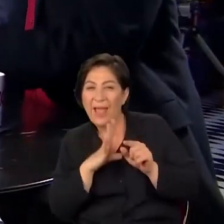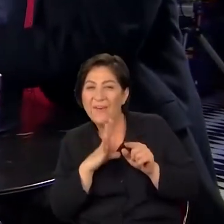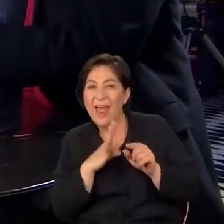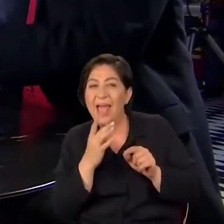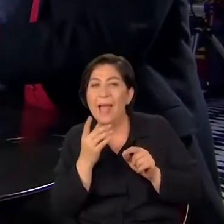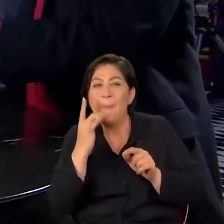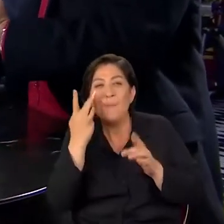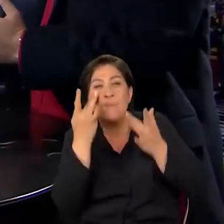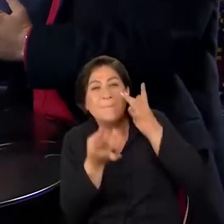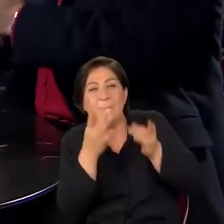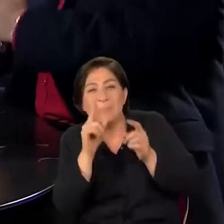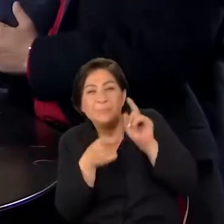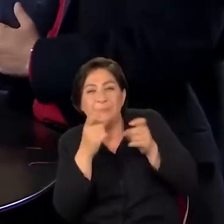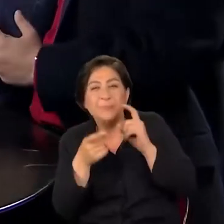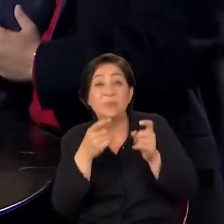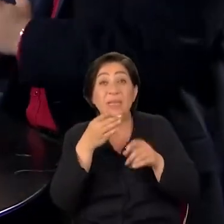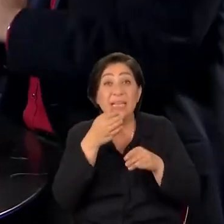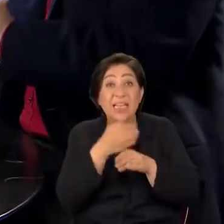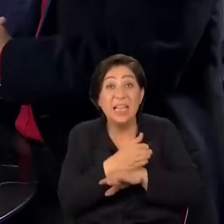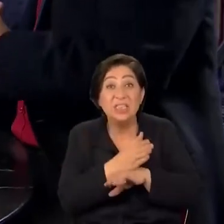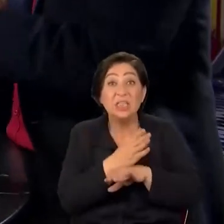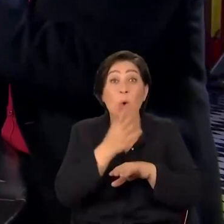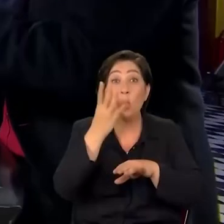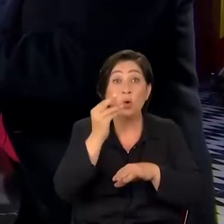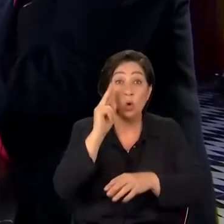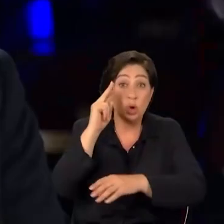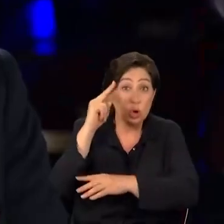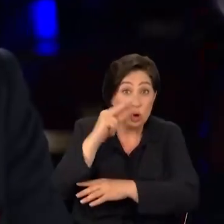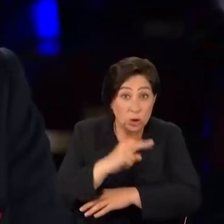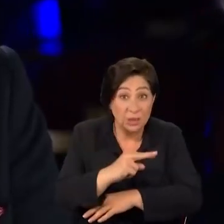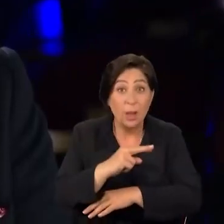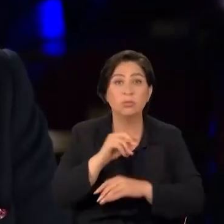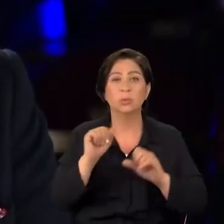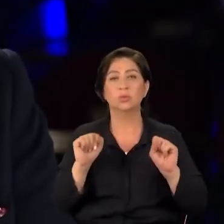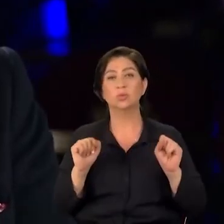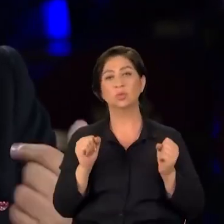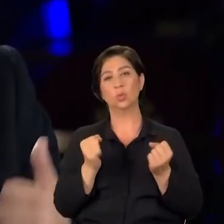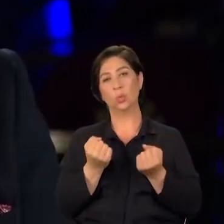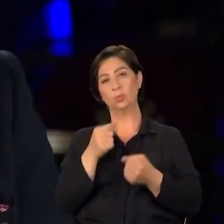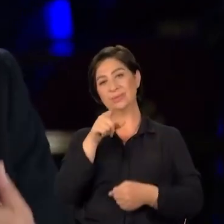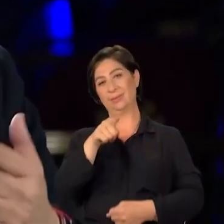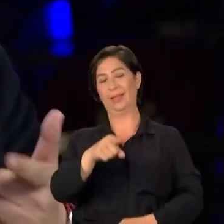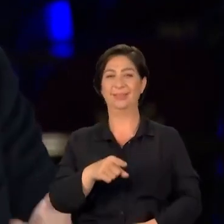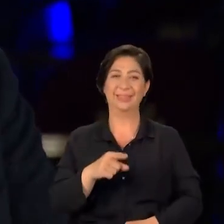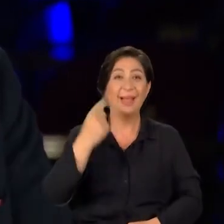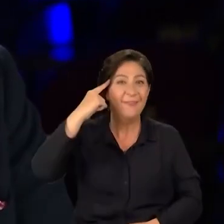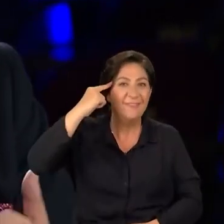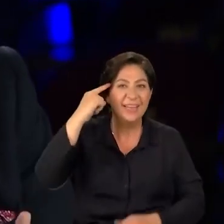ipuçlarımızın olması lazım ve fakat bu ipuçlarının gerçekleştiğini görürsek o zaman buz gibi soğurum